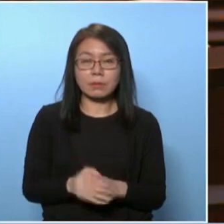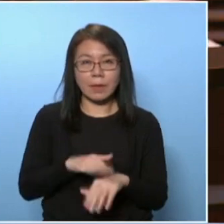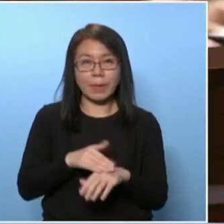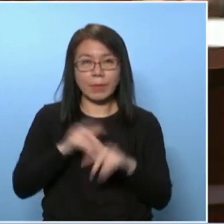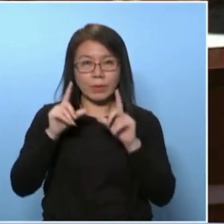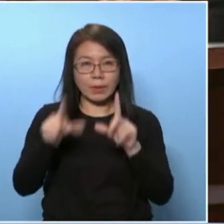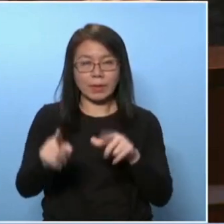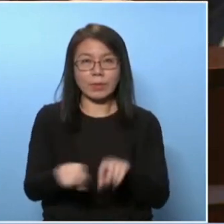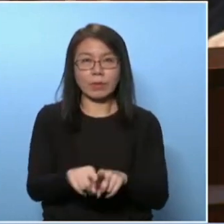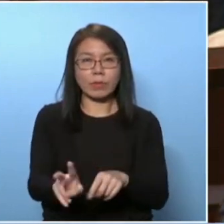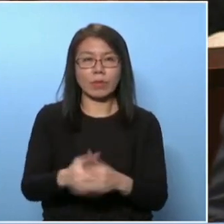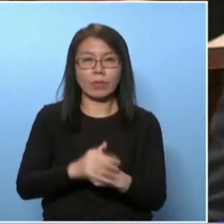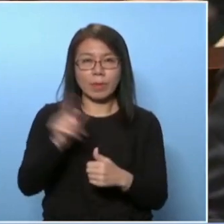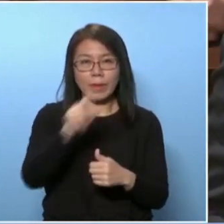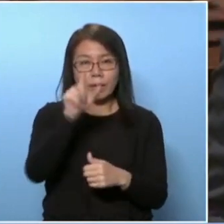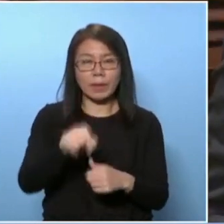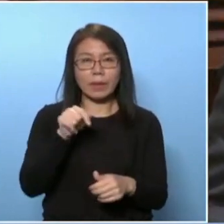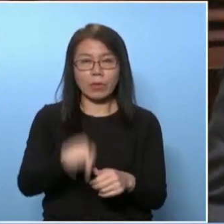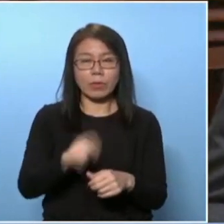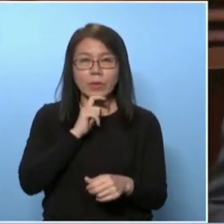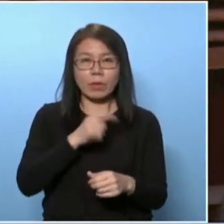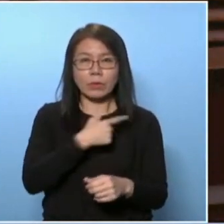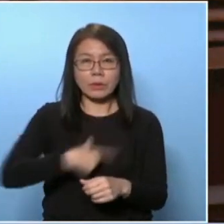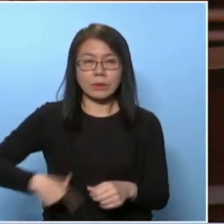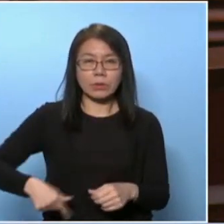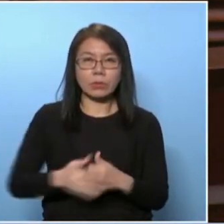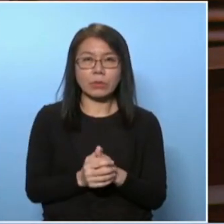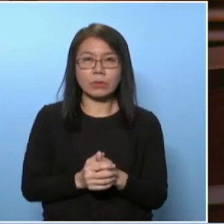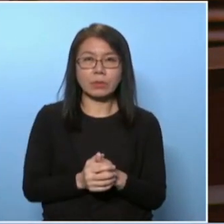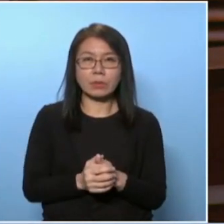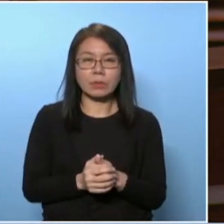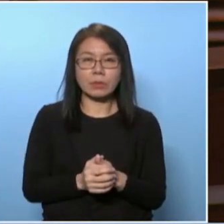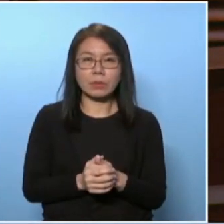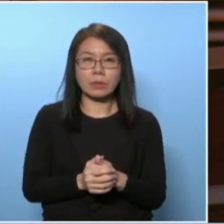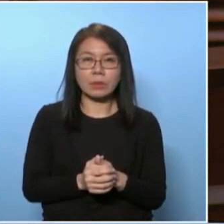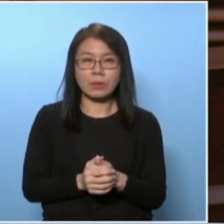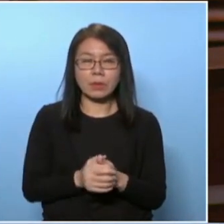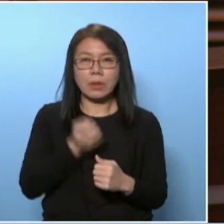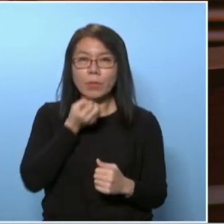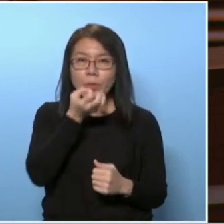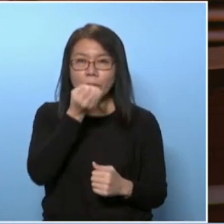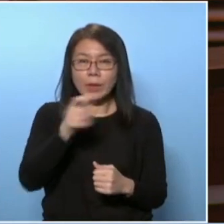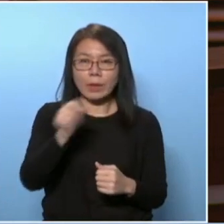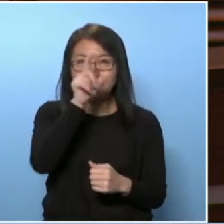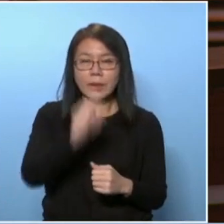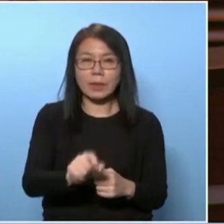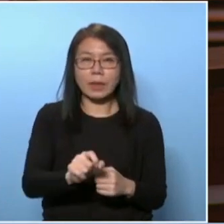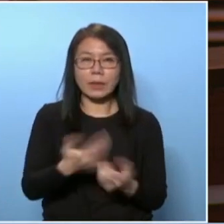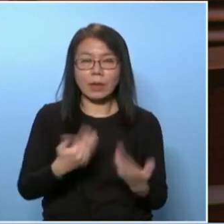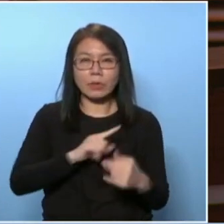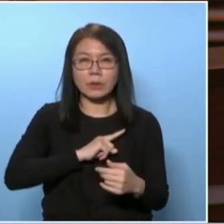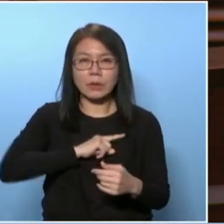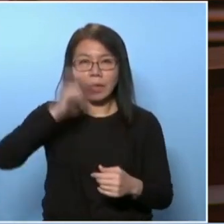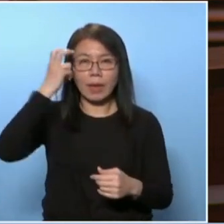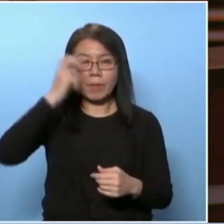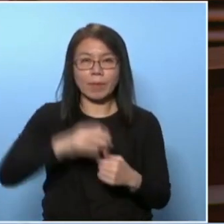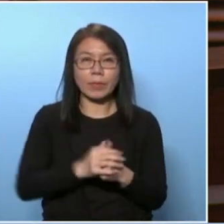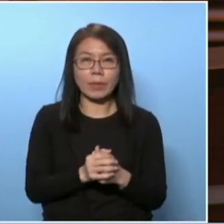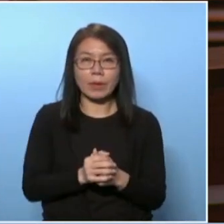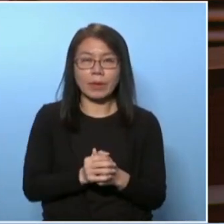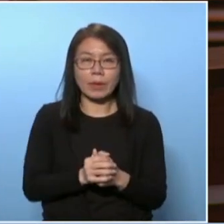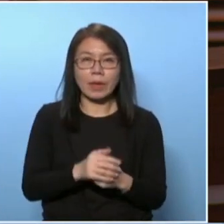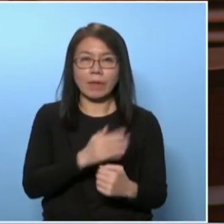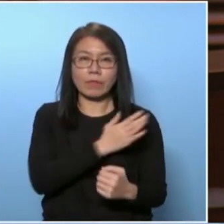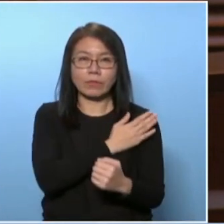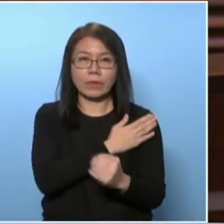案裏面到咧，這個問題喺即係有議員或者有我知道有個別行業都提出呢個問題。但喺我哋考慮嘅時候，尤其是喺我哋個範